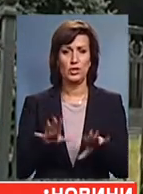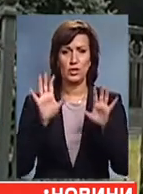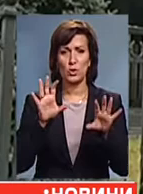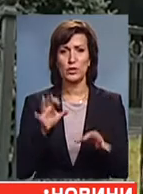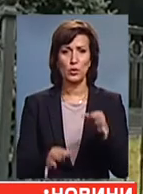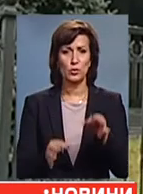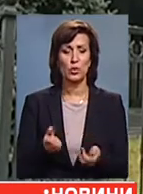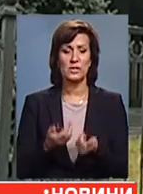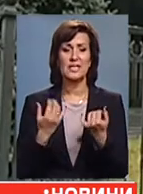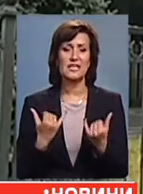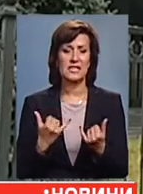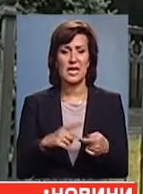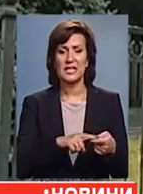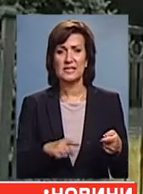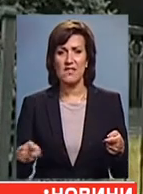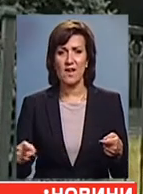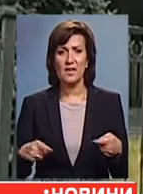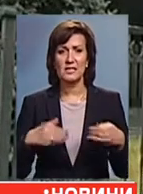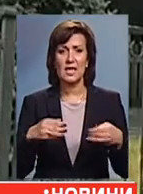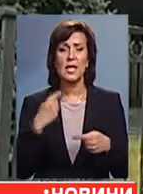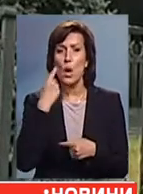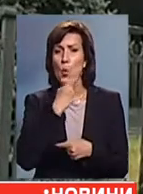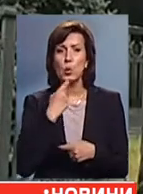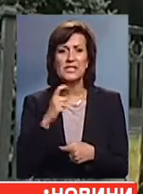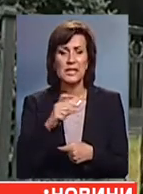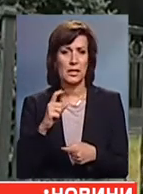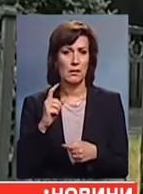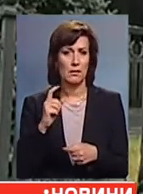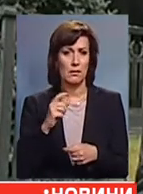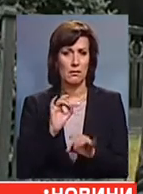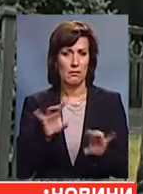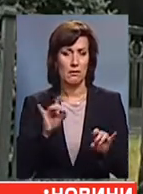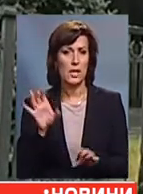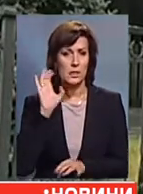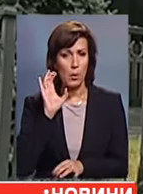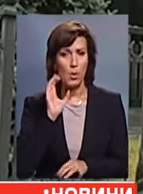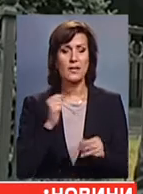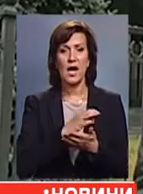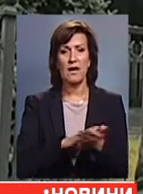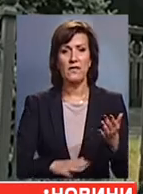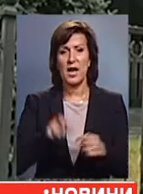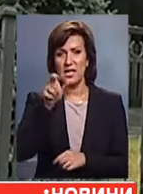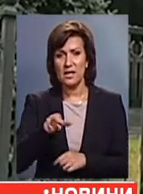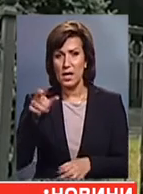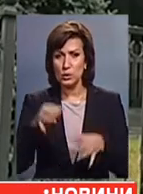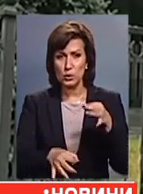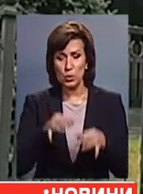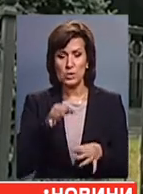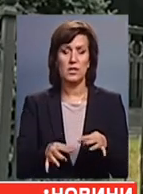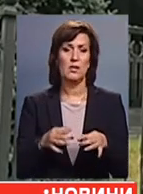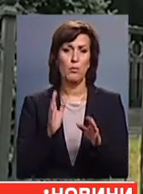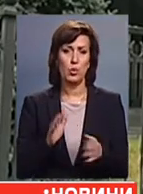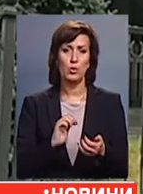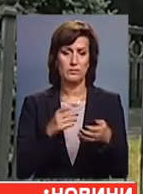суду, оскільки зараз триває стадія усних слухань, а далі судді у закритому режимі